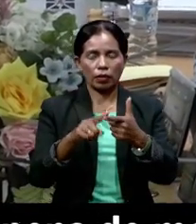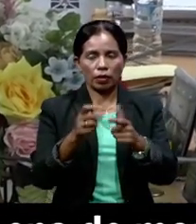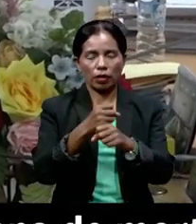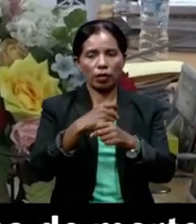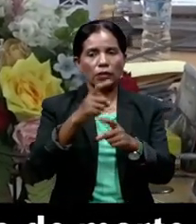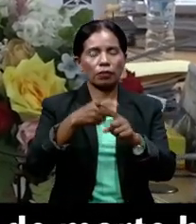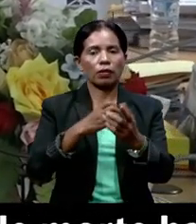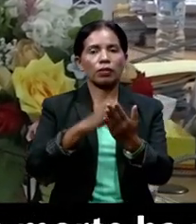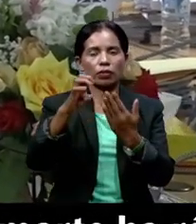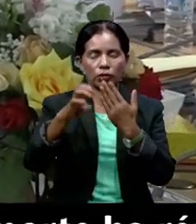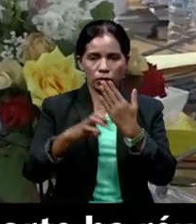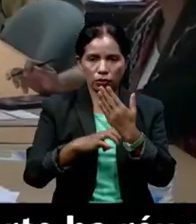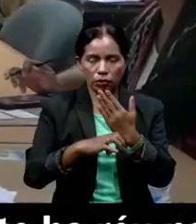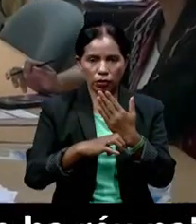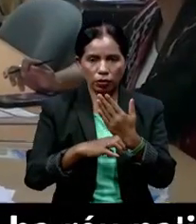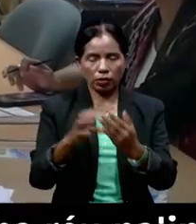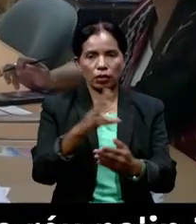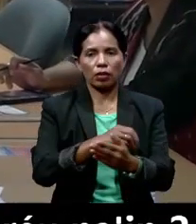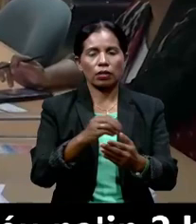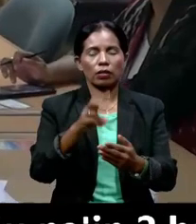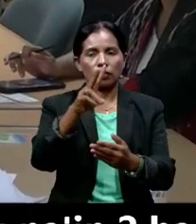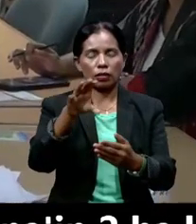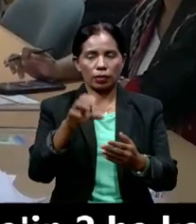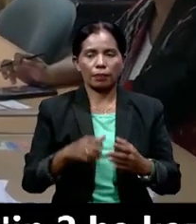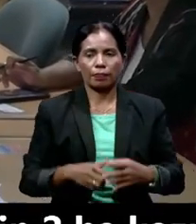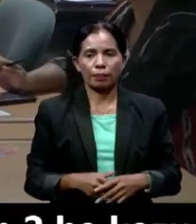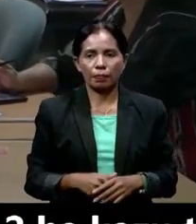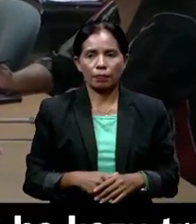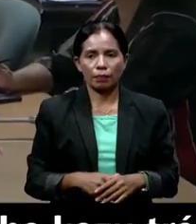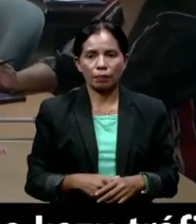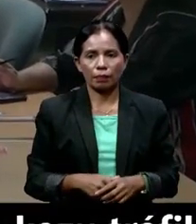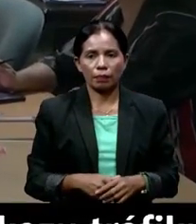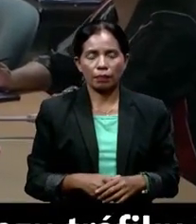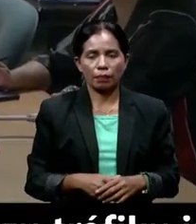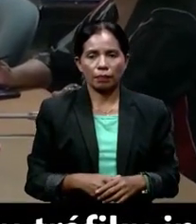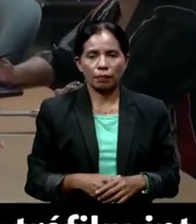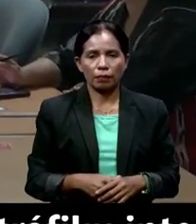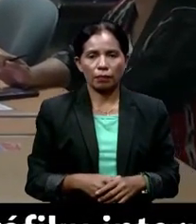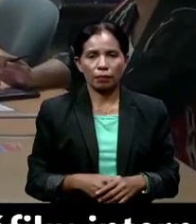em fulan julho, tinangne, o estudante Atosrua, Rohimadia Zemir Santos, Ziemen.